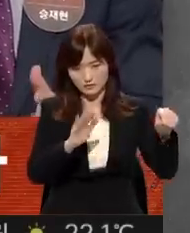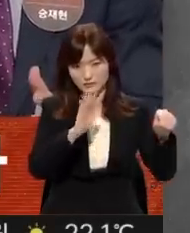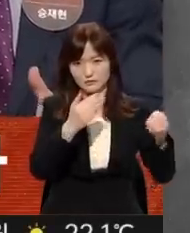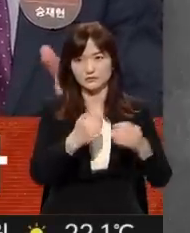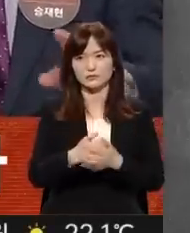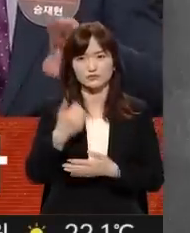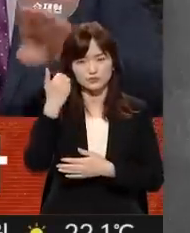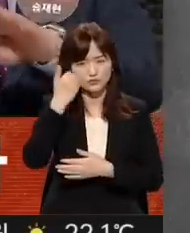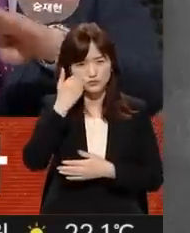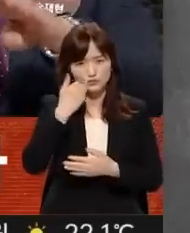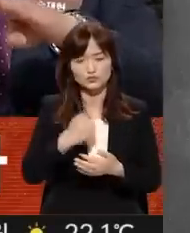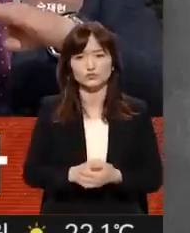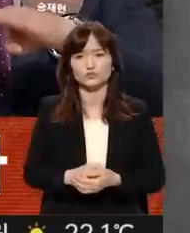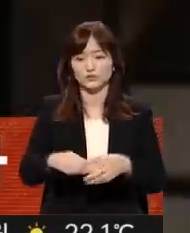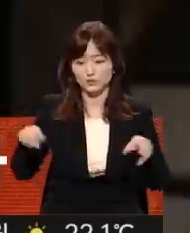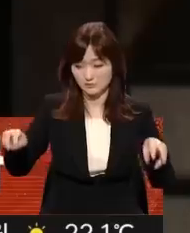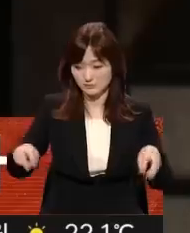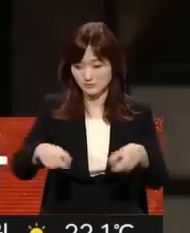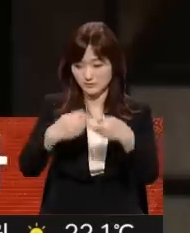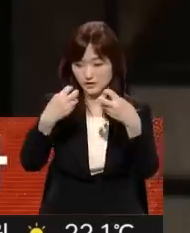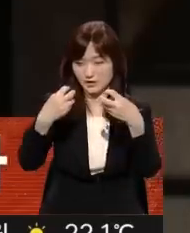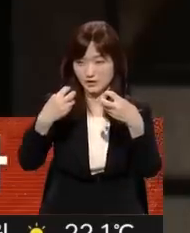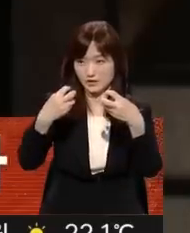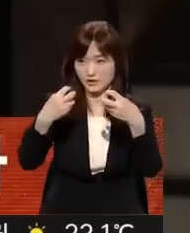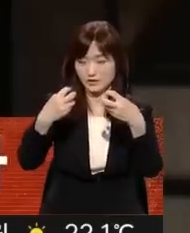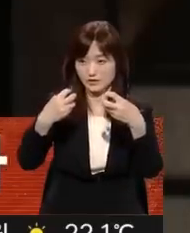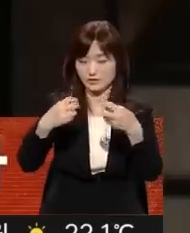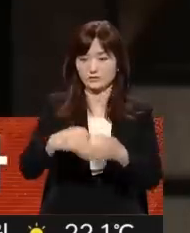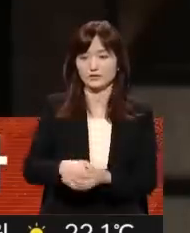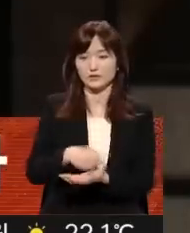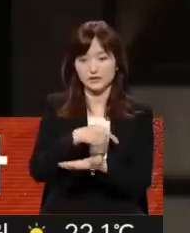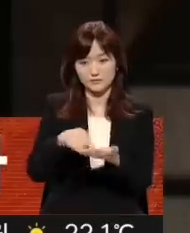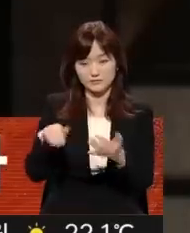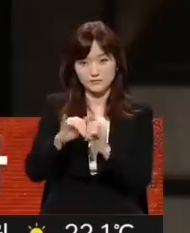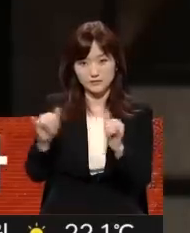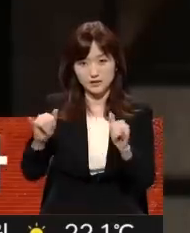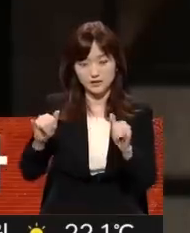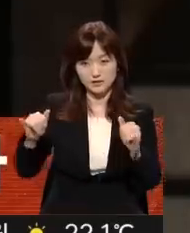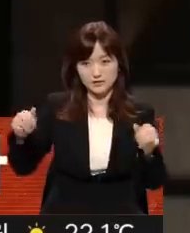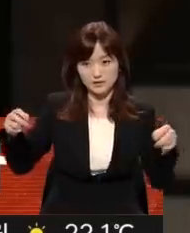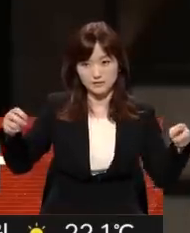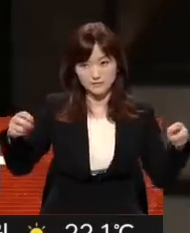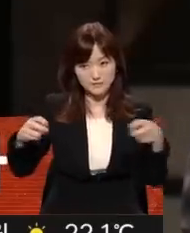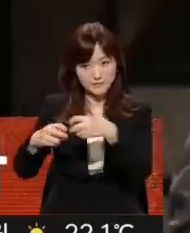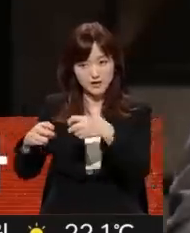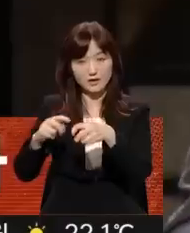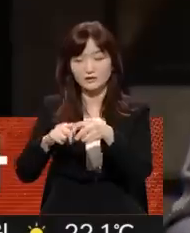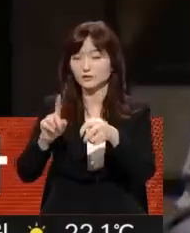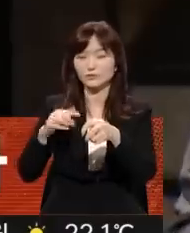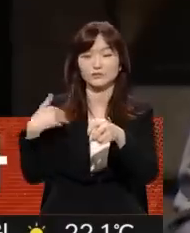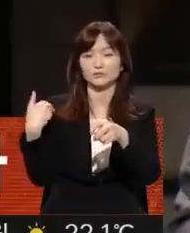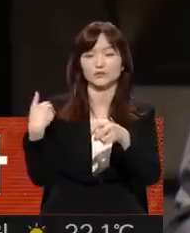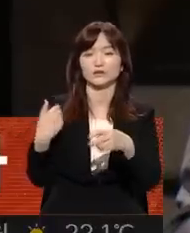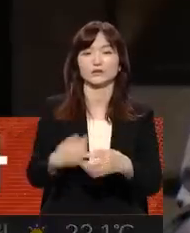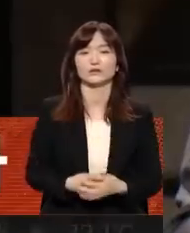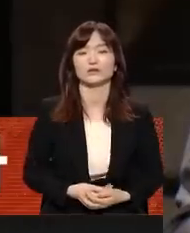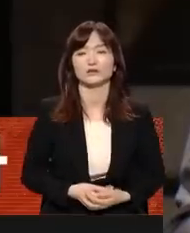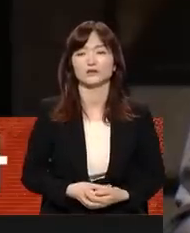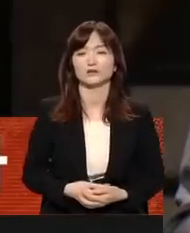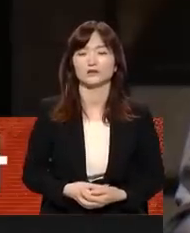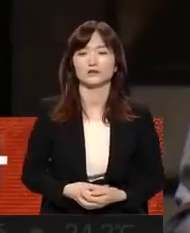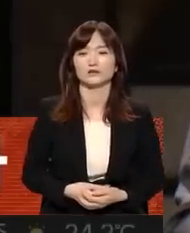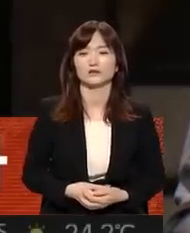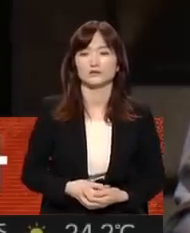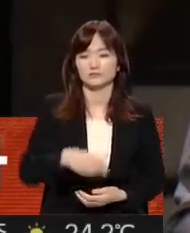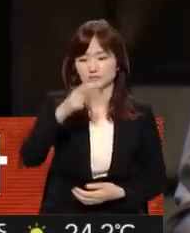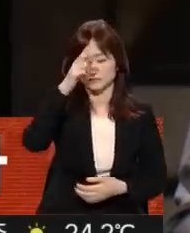누가 을인지는 모르겠지만 누가 부딪혔을 때 갑을이라는 게 누가 가해자 누가 피해자 지금 제가 그걸 몰라서 끼어들다가 사고 났는 건 알기 때문에 그 지금